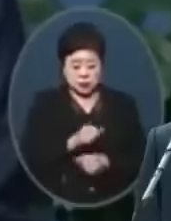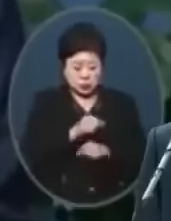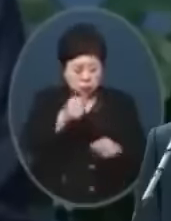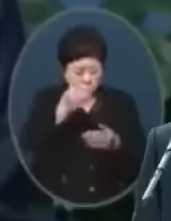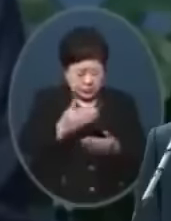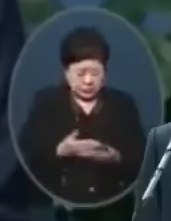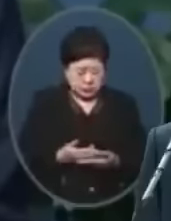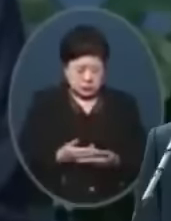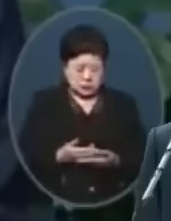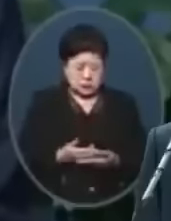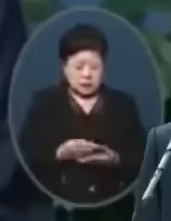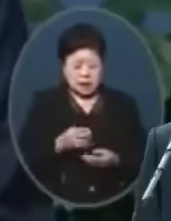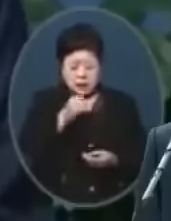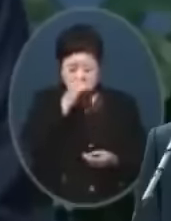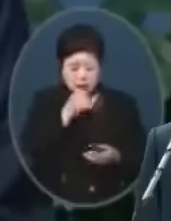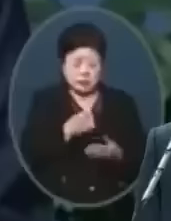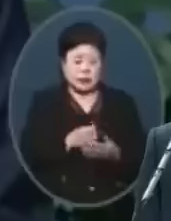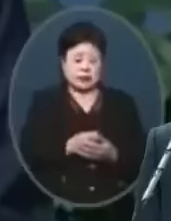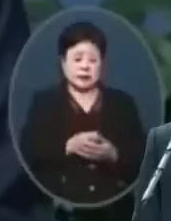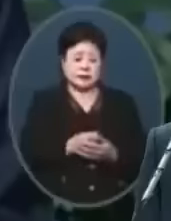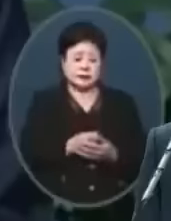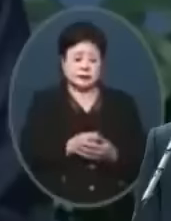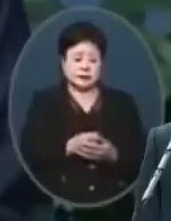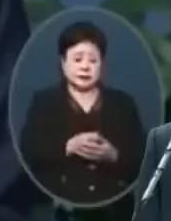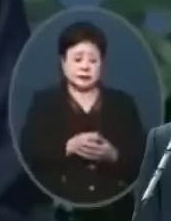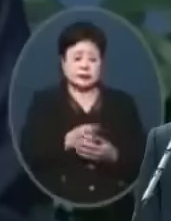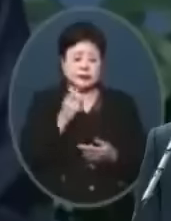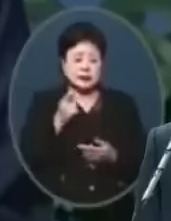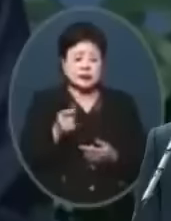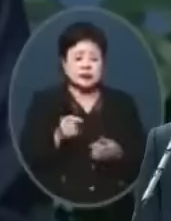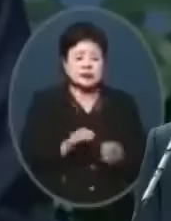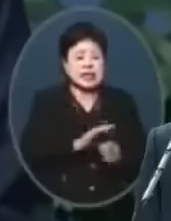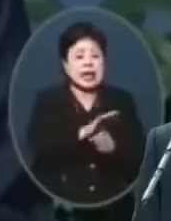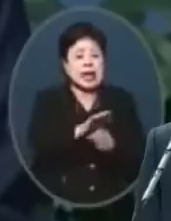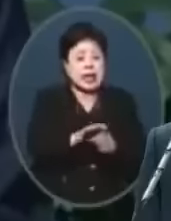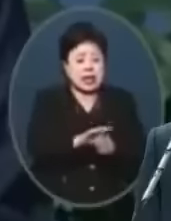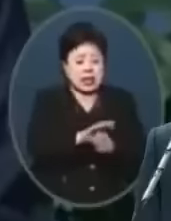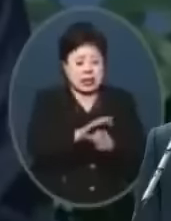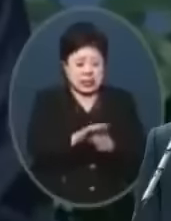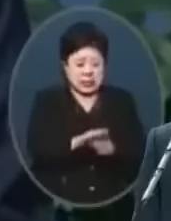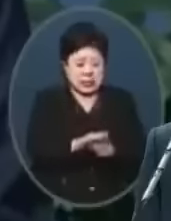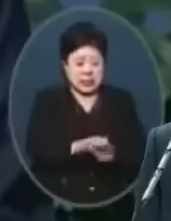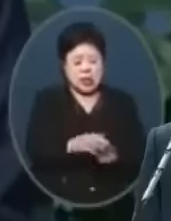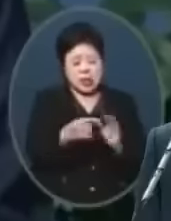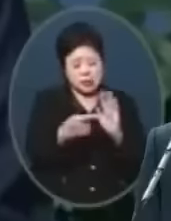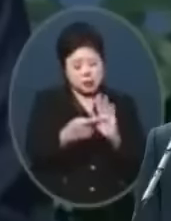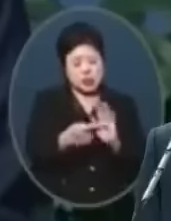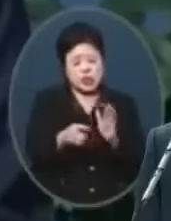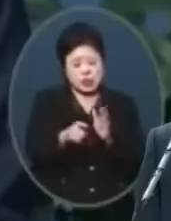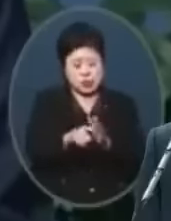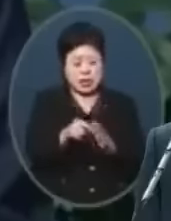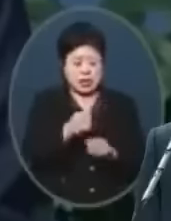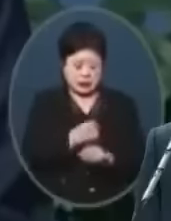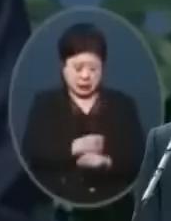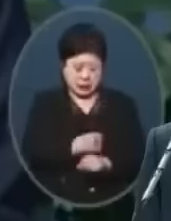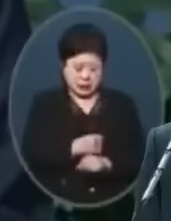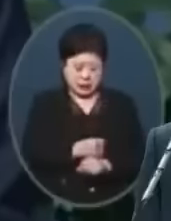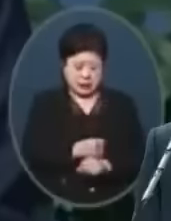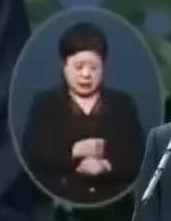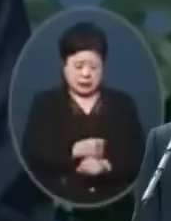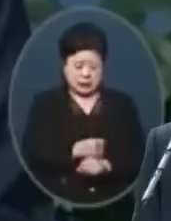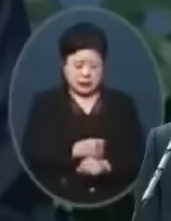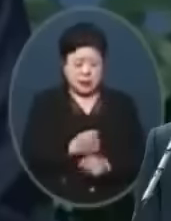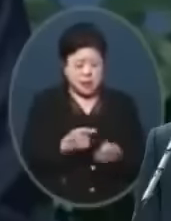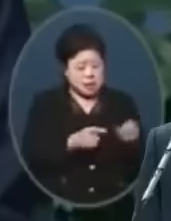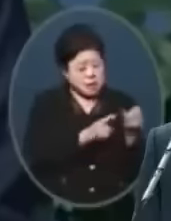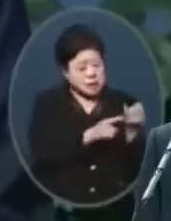용서받은 것이 많음으로 그 사랑을 표현하기 위해서 한 것이다.